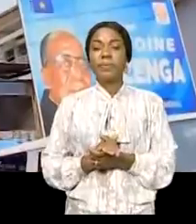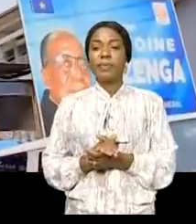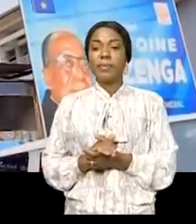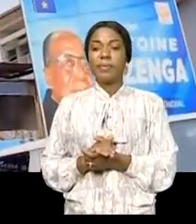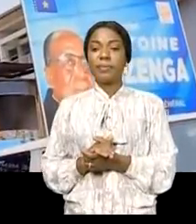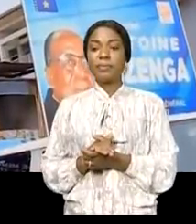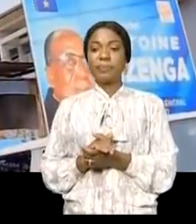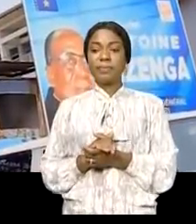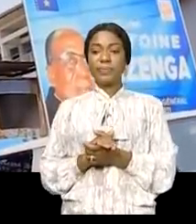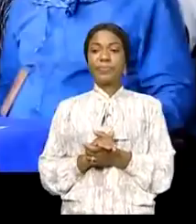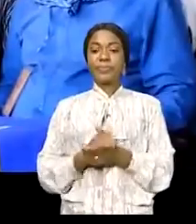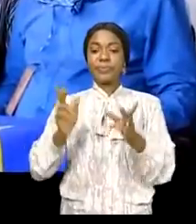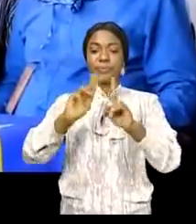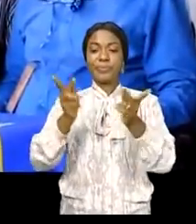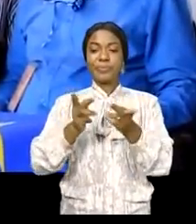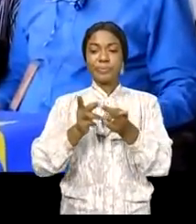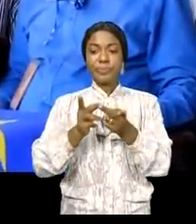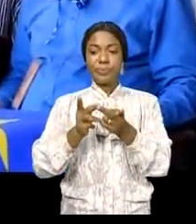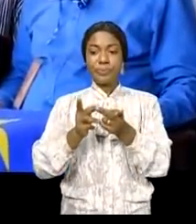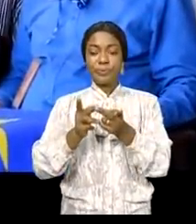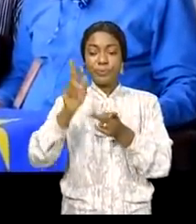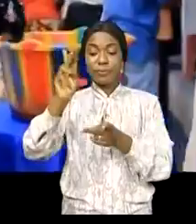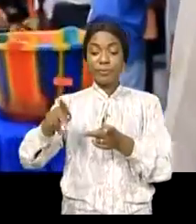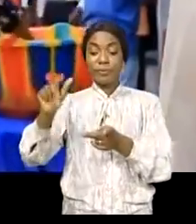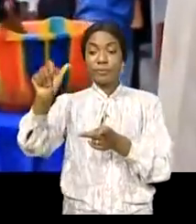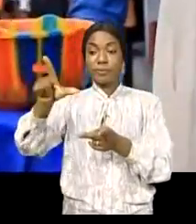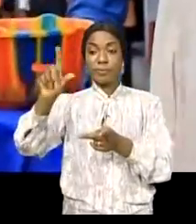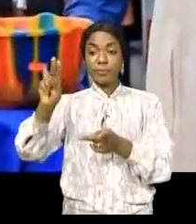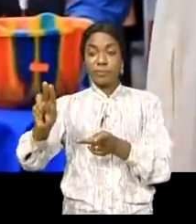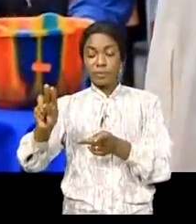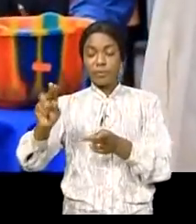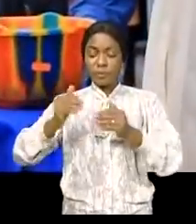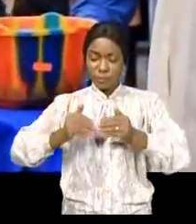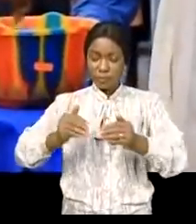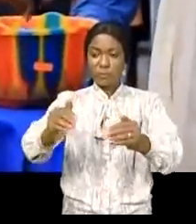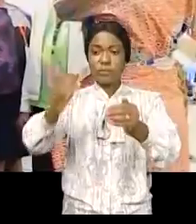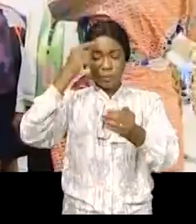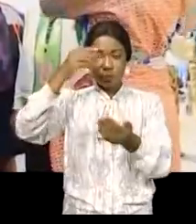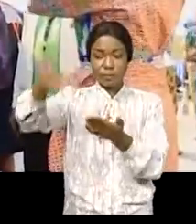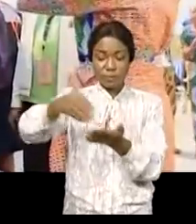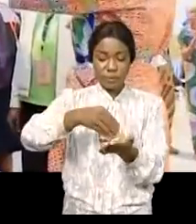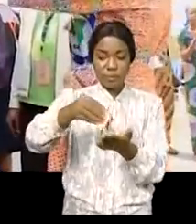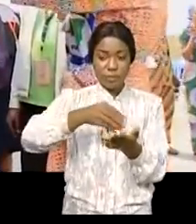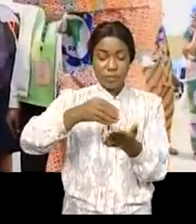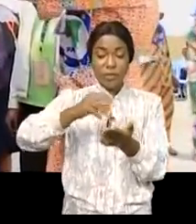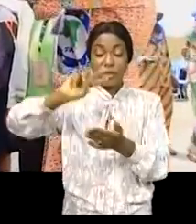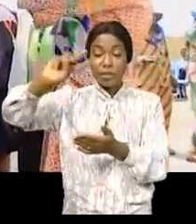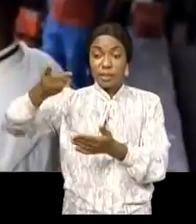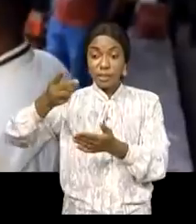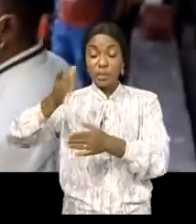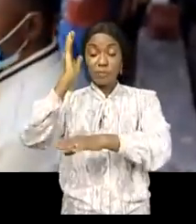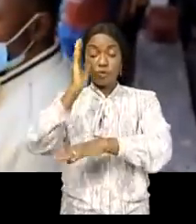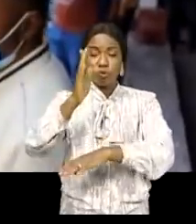Le parti Lumumbiste unifié, Palou, poursuit son opération de collecte de fonds pour le préparatif du 2e congrès. Et cette